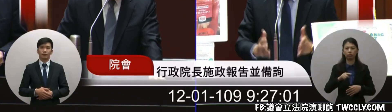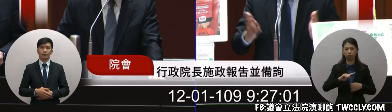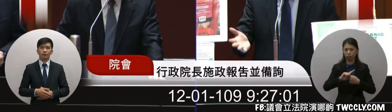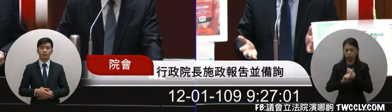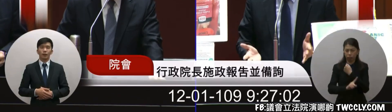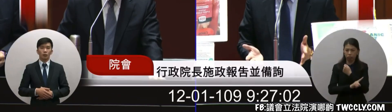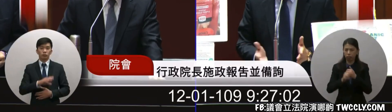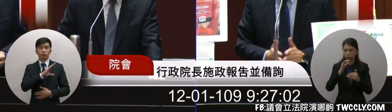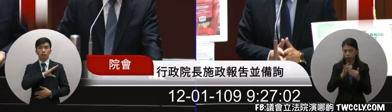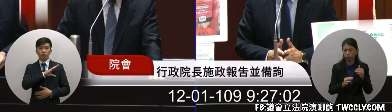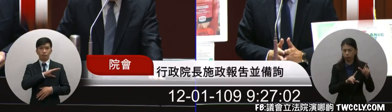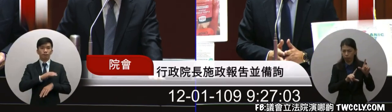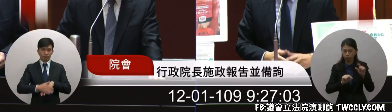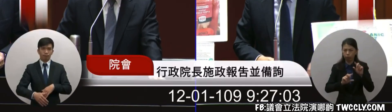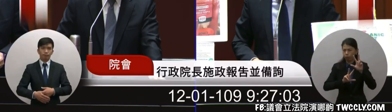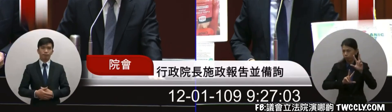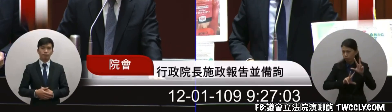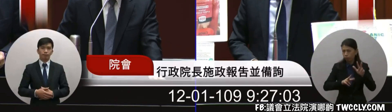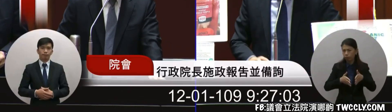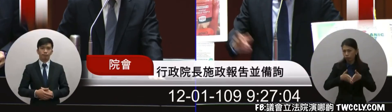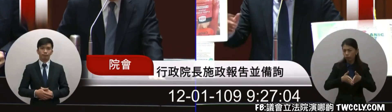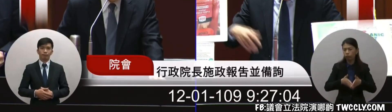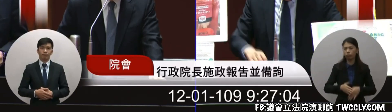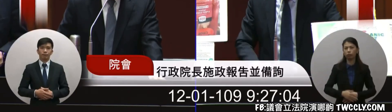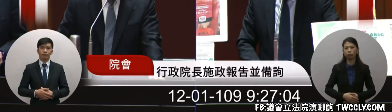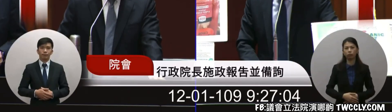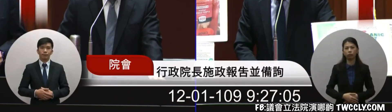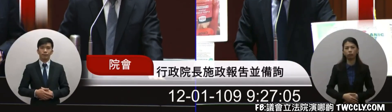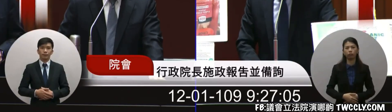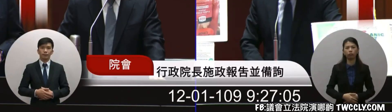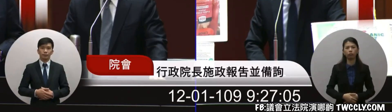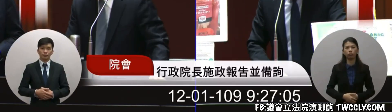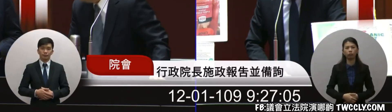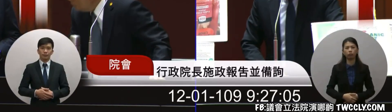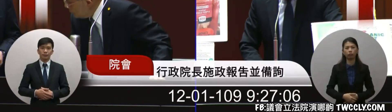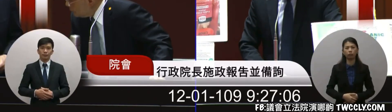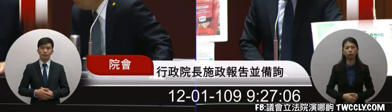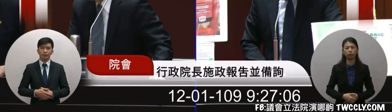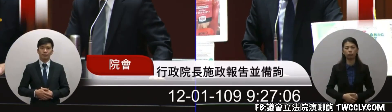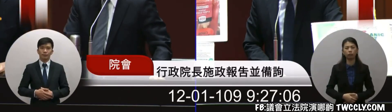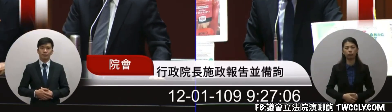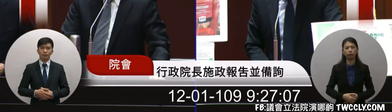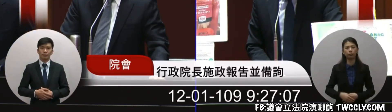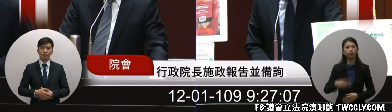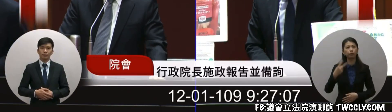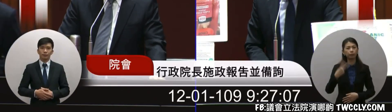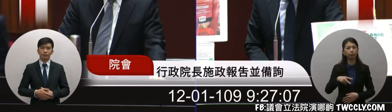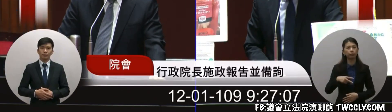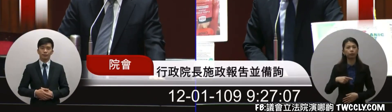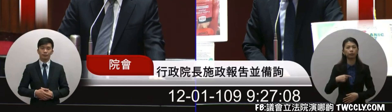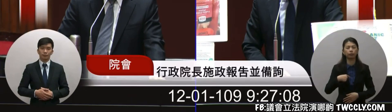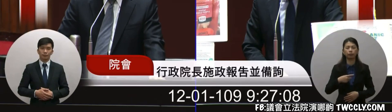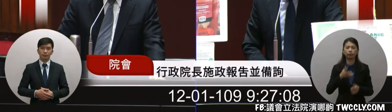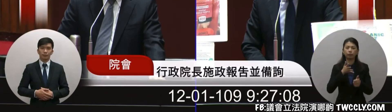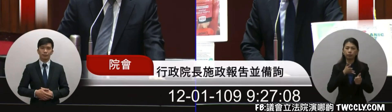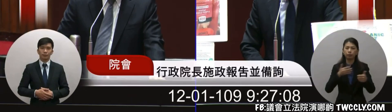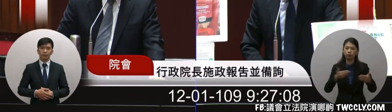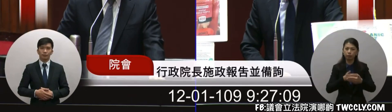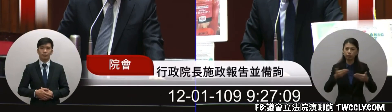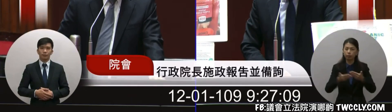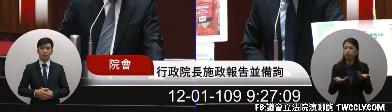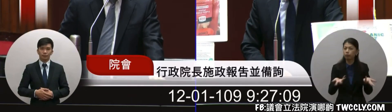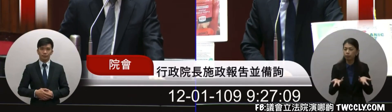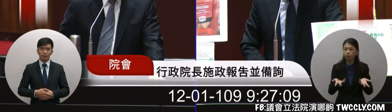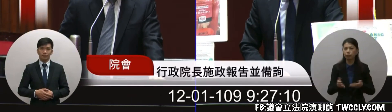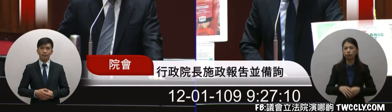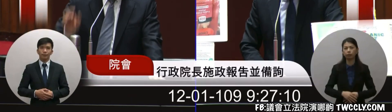序， 这应该的， 这可以承诺了。 好 好，谢谢。那其实再过来就是说当然目前当然还有个交通的问题，大家现在也在关